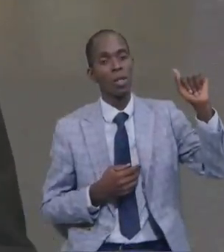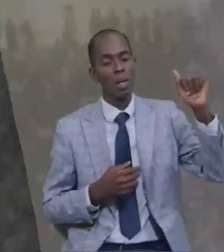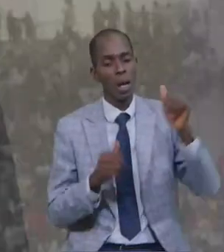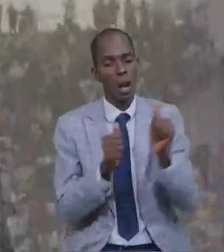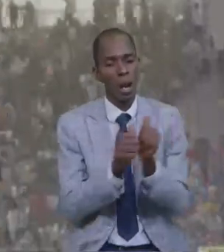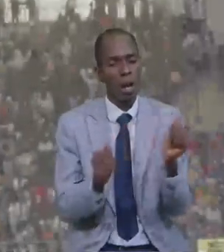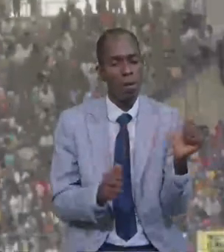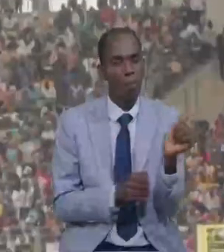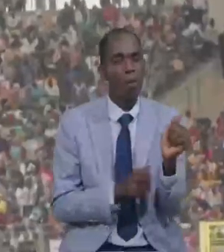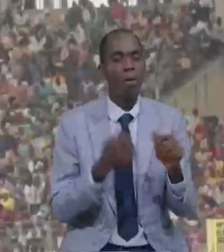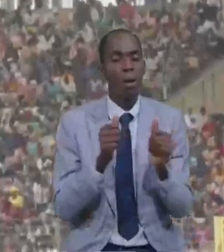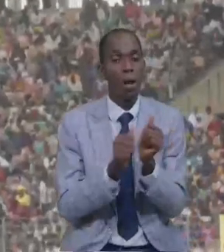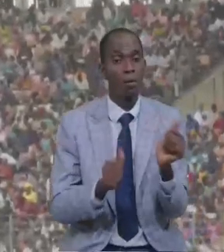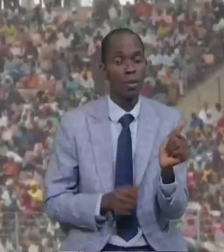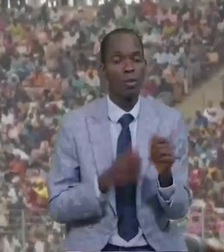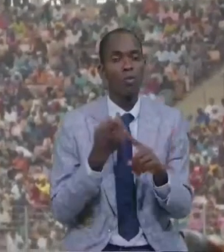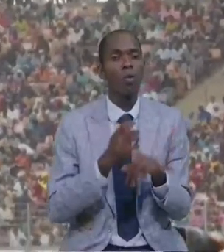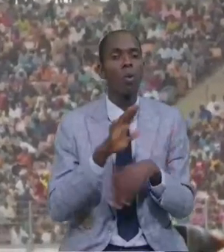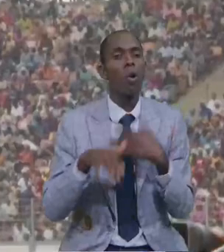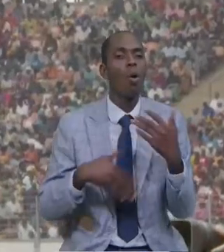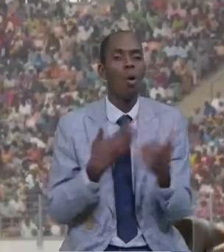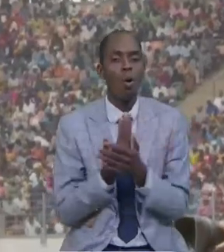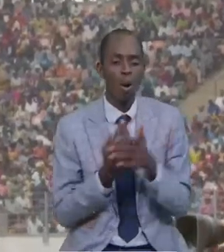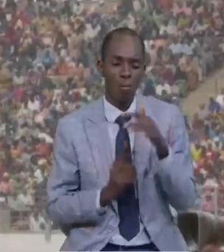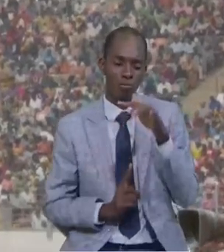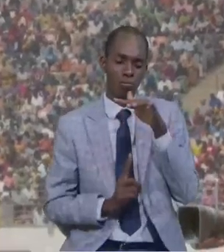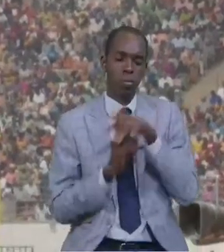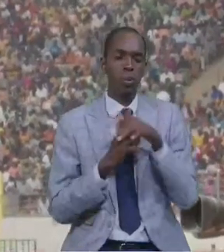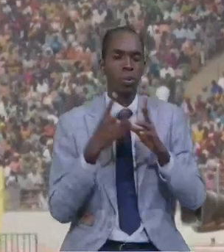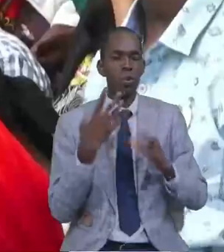Il n'y a rien dans ton cœur de caché.